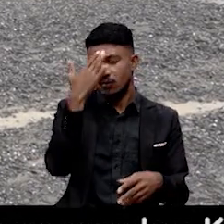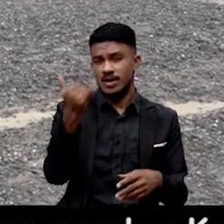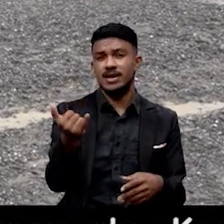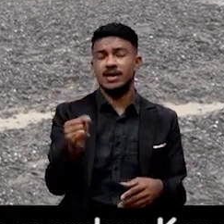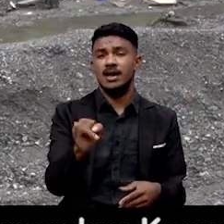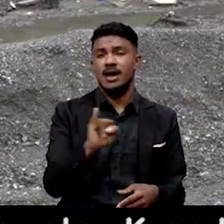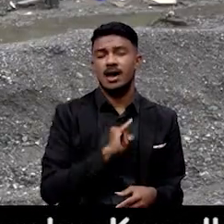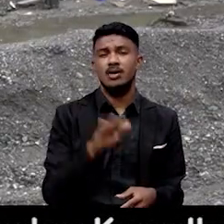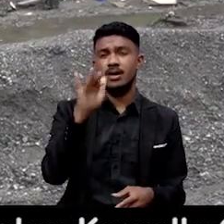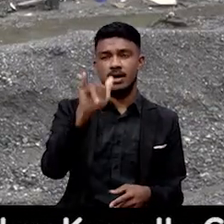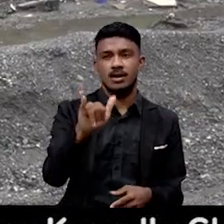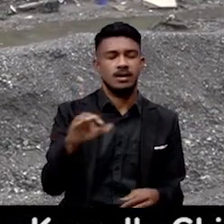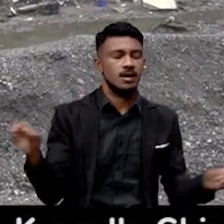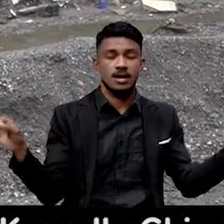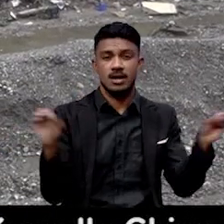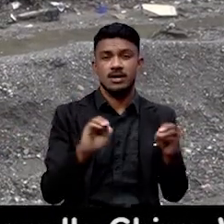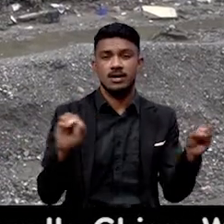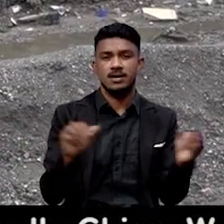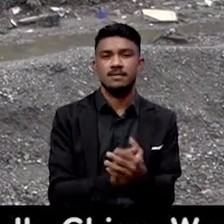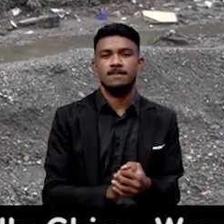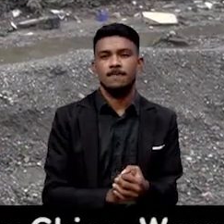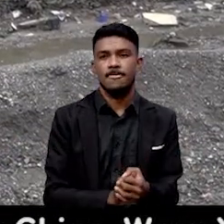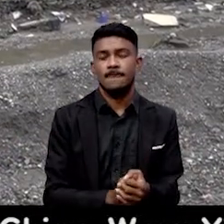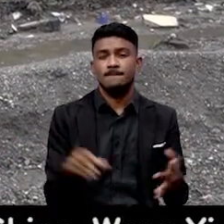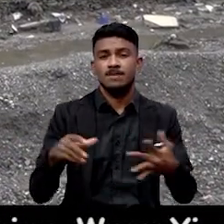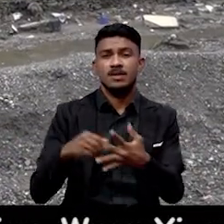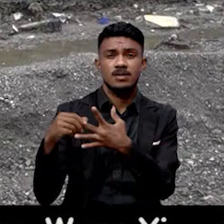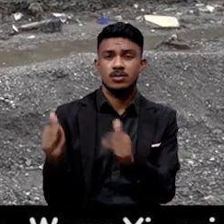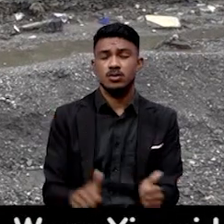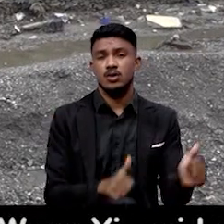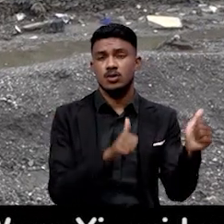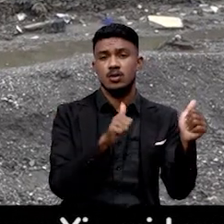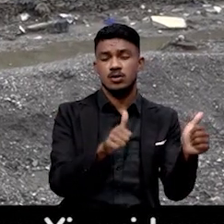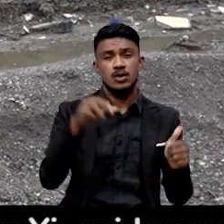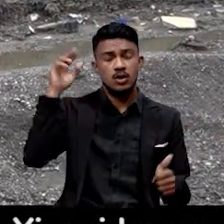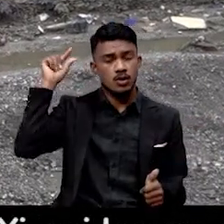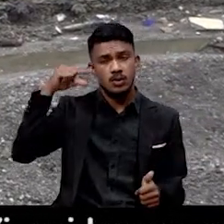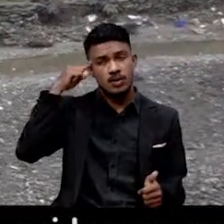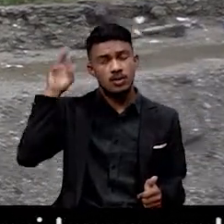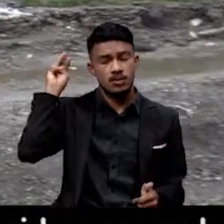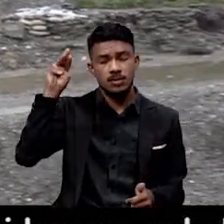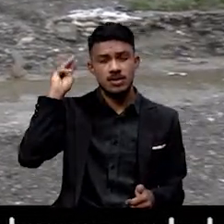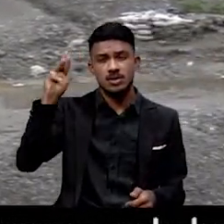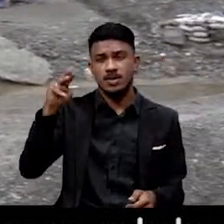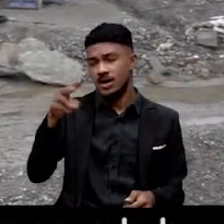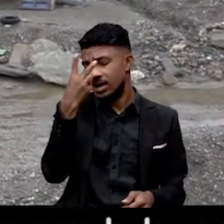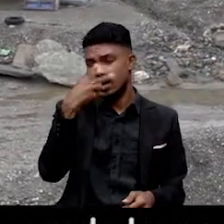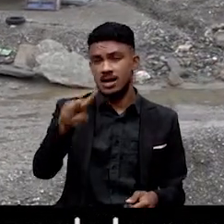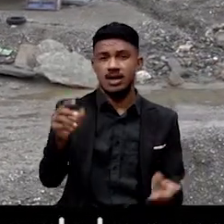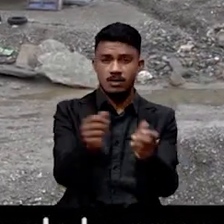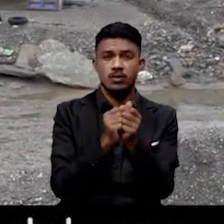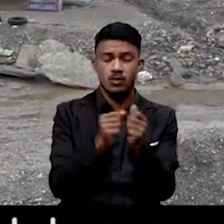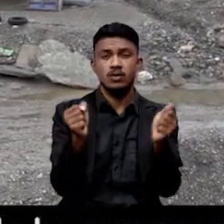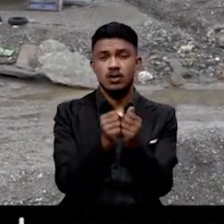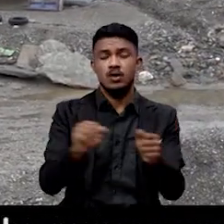ini la iya ta la iya liu tirra los governo competente ministério competente ne mai hamuto ko se suku